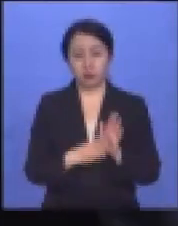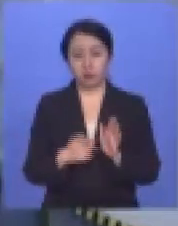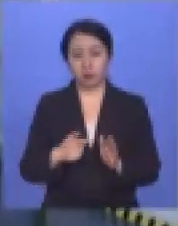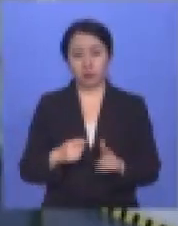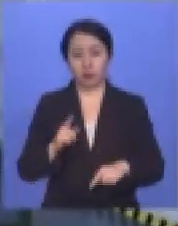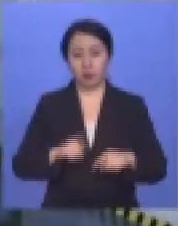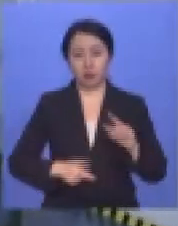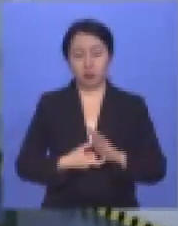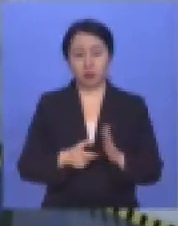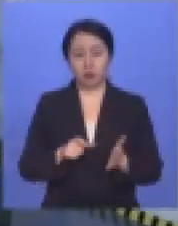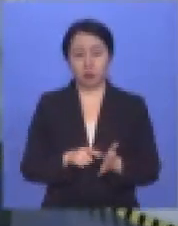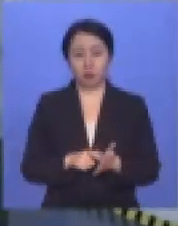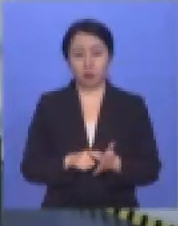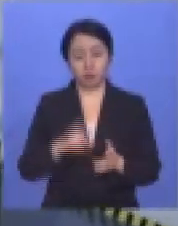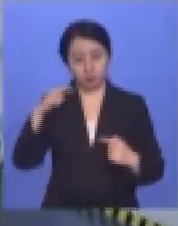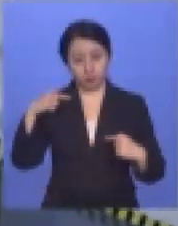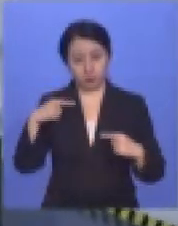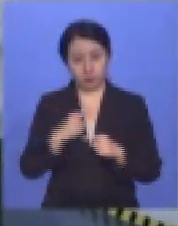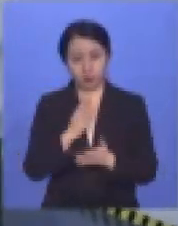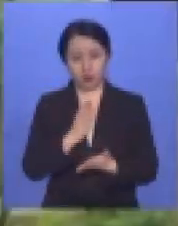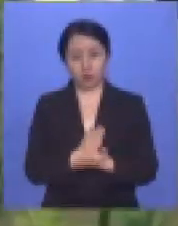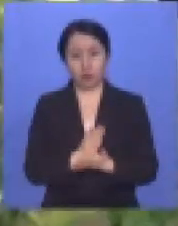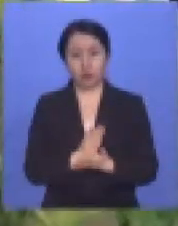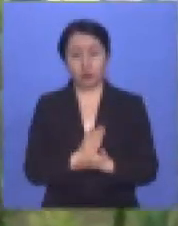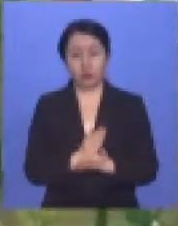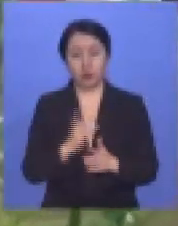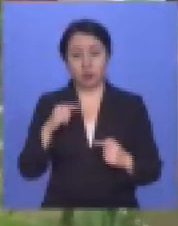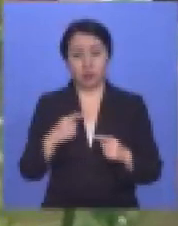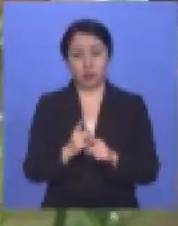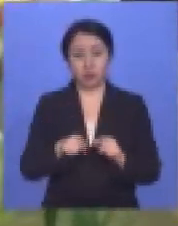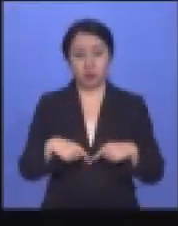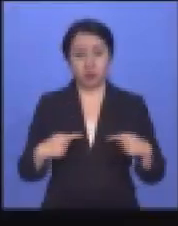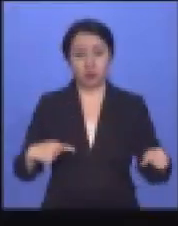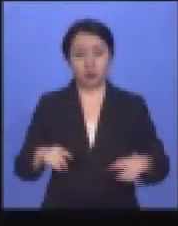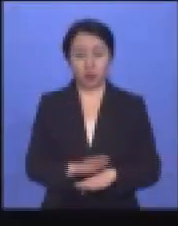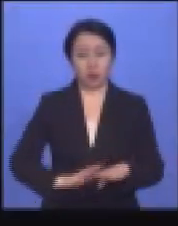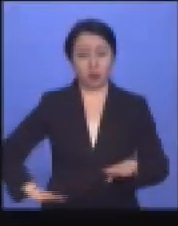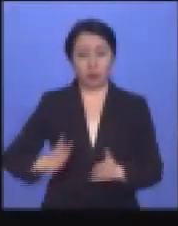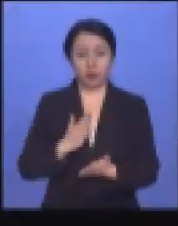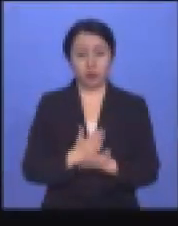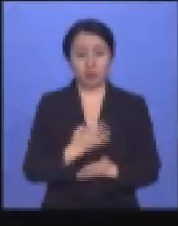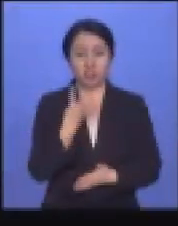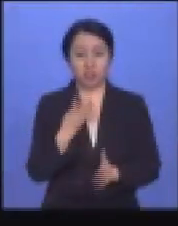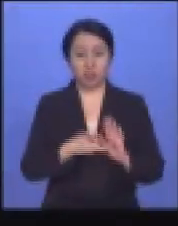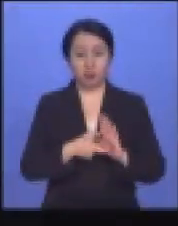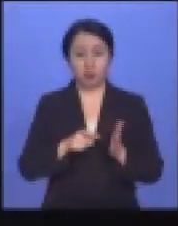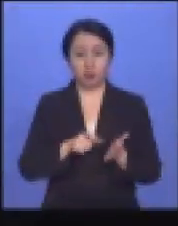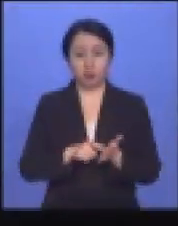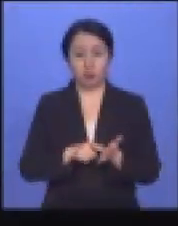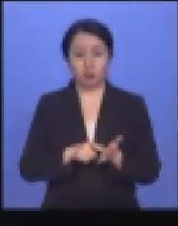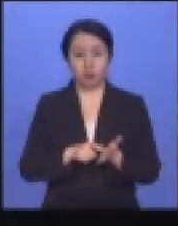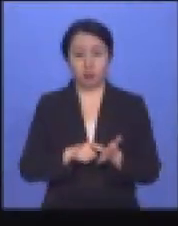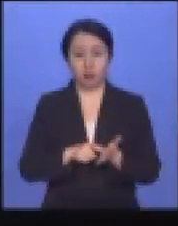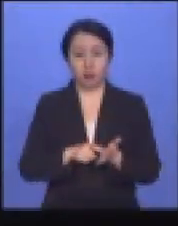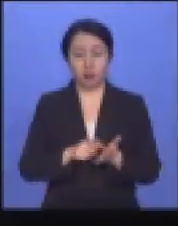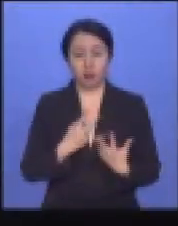корпус. Техническая зона для стоянки техники, автотехники академии. У нас вообще 4 батальона, получается, по штату